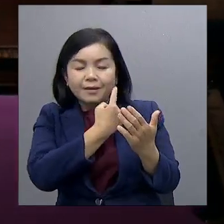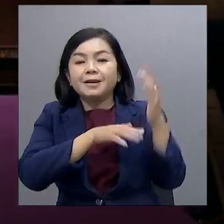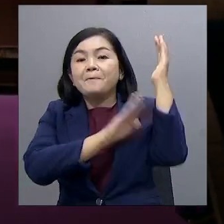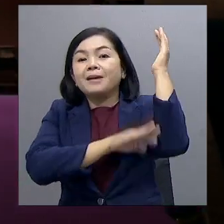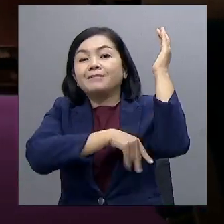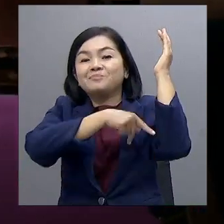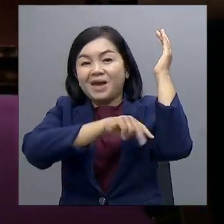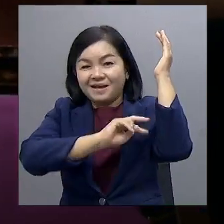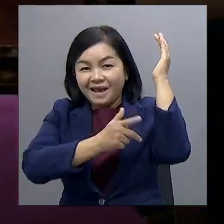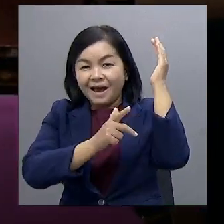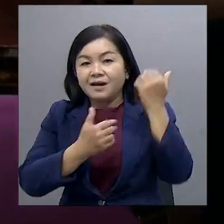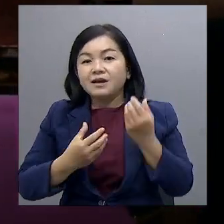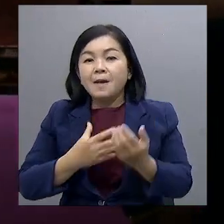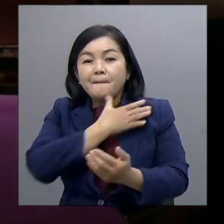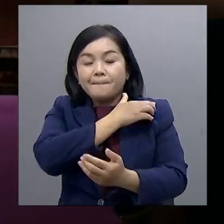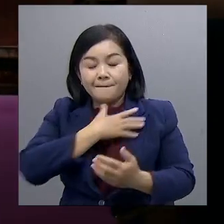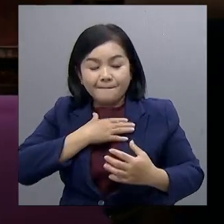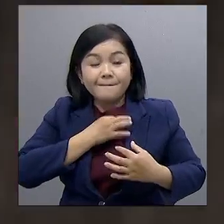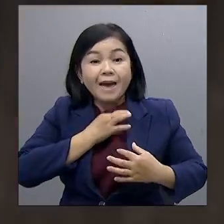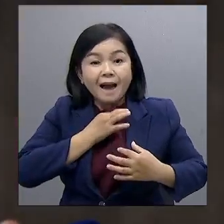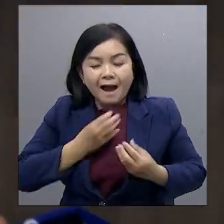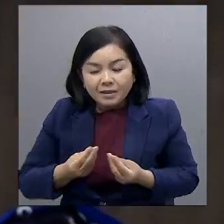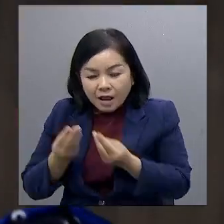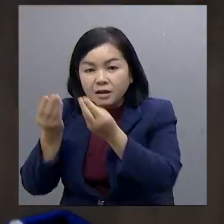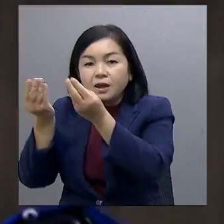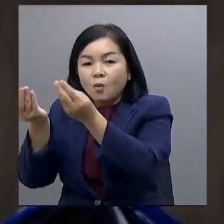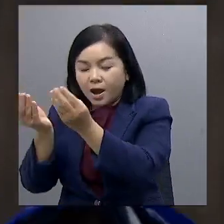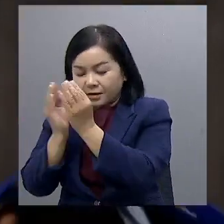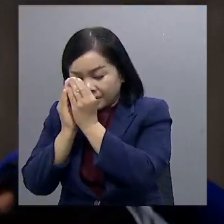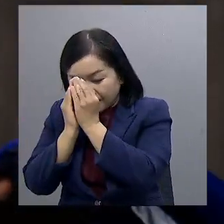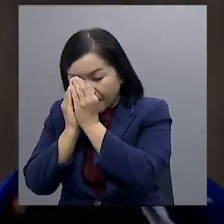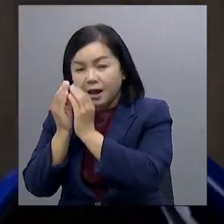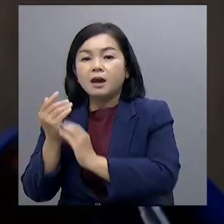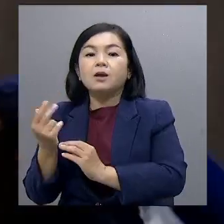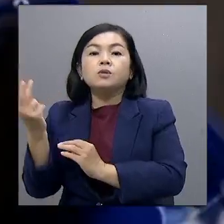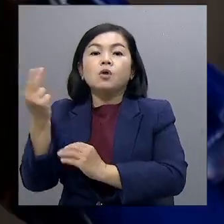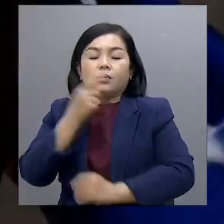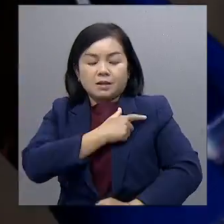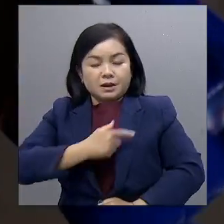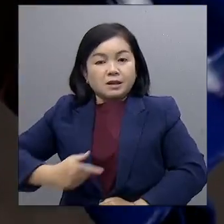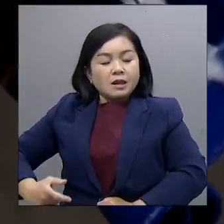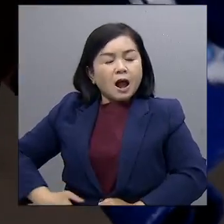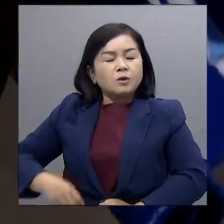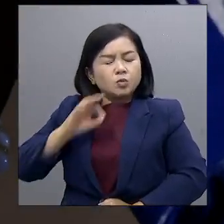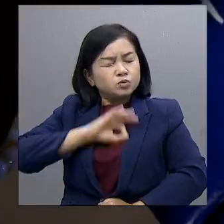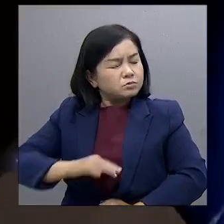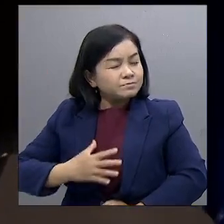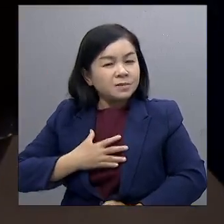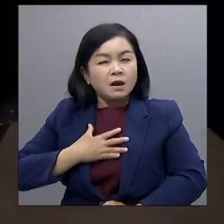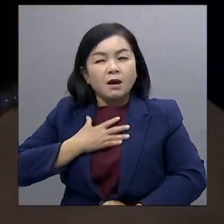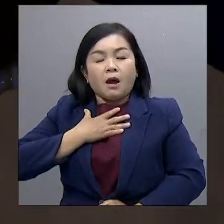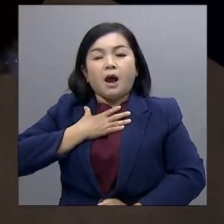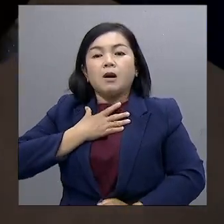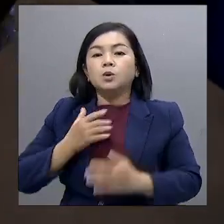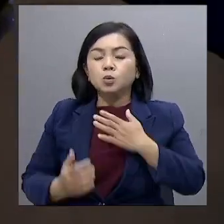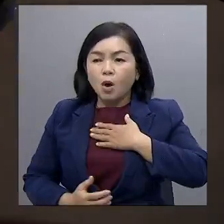พังงาทูลเกล้าถวายผ้าลายจำปูนภูงาให้กับ 2พระองค์ท่านเป็นความภาคภูมิใจและพี่ถือ